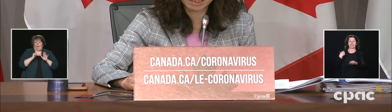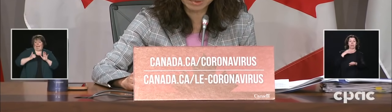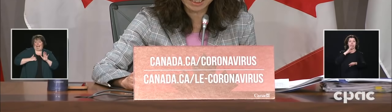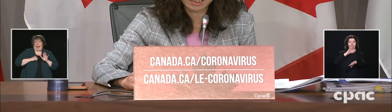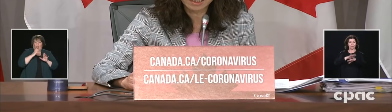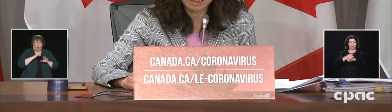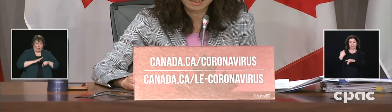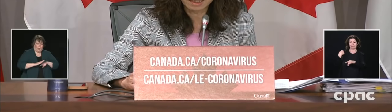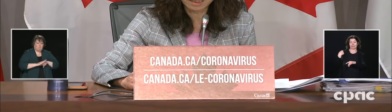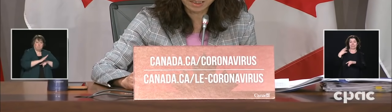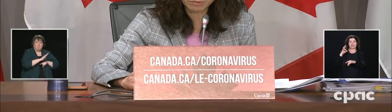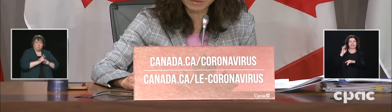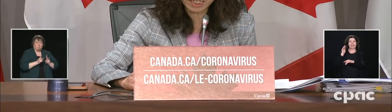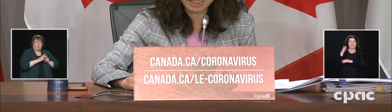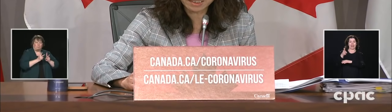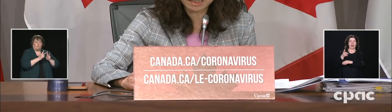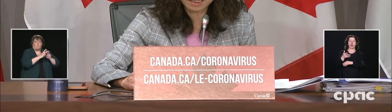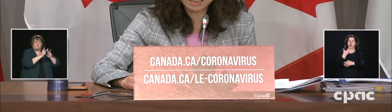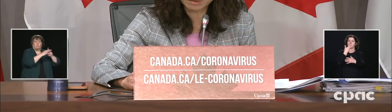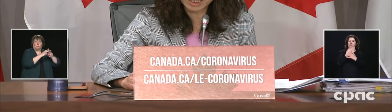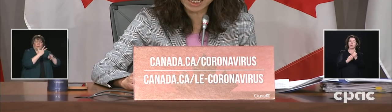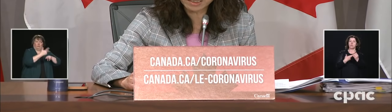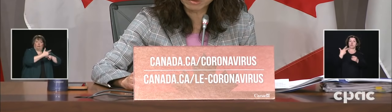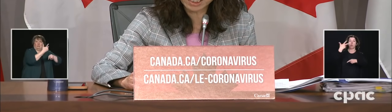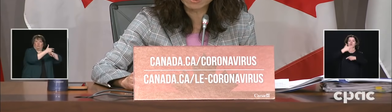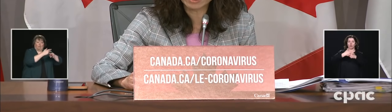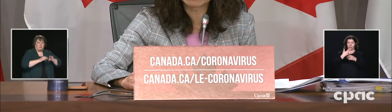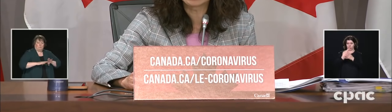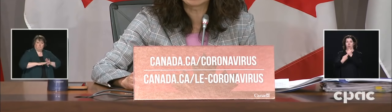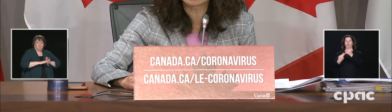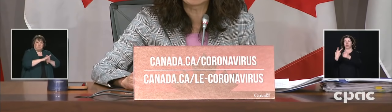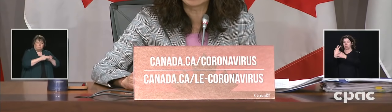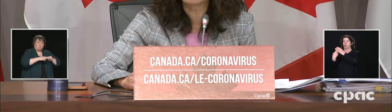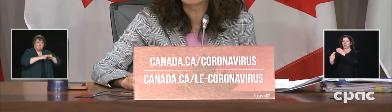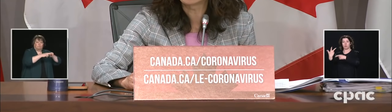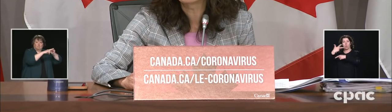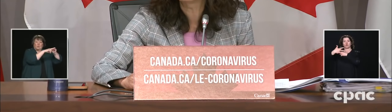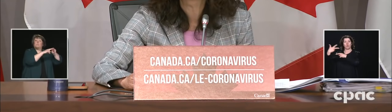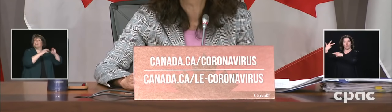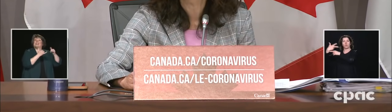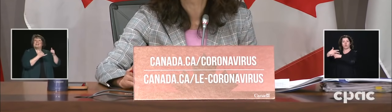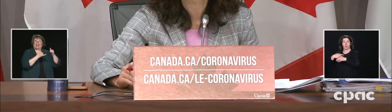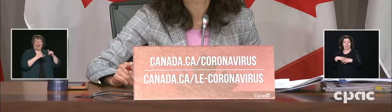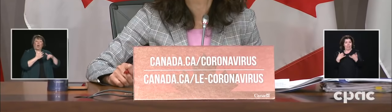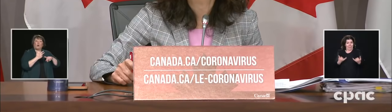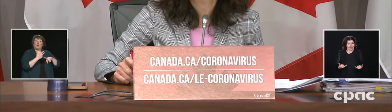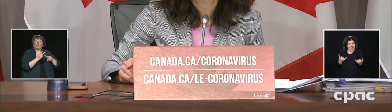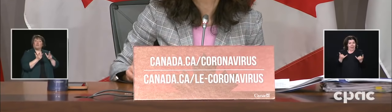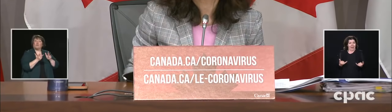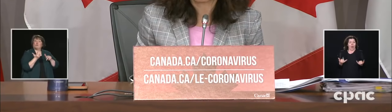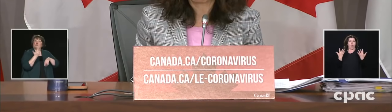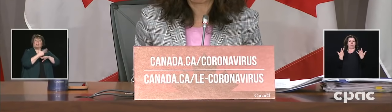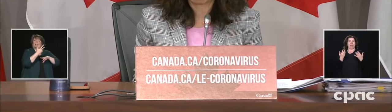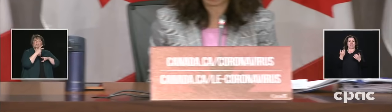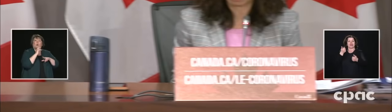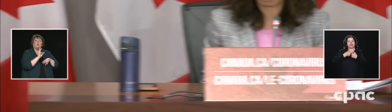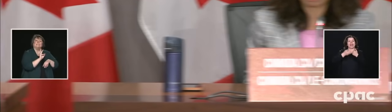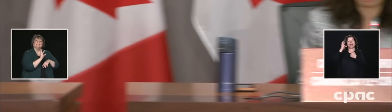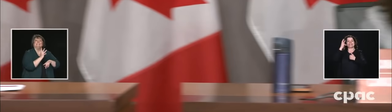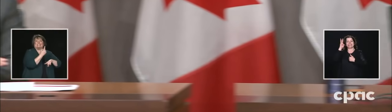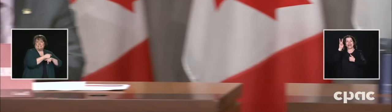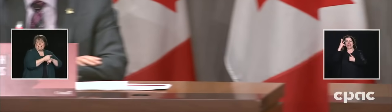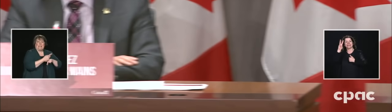time, the number of cases is doubling at a rate of every 16 days. Diapositive